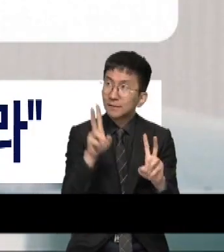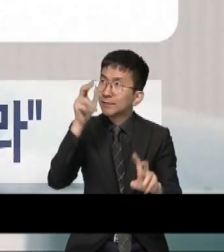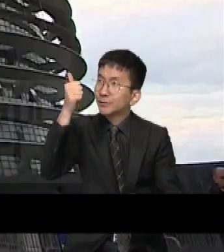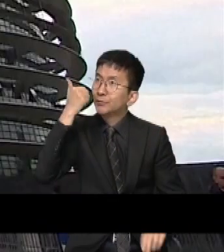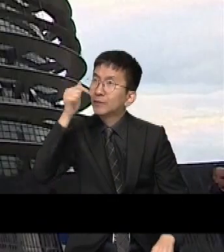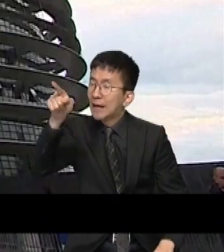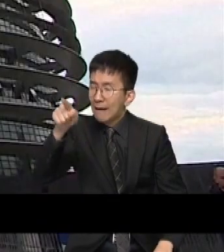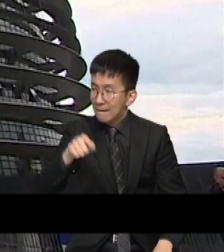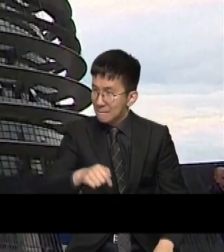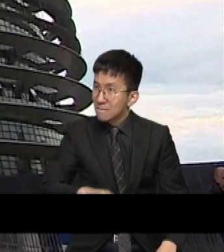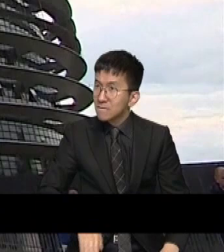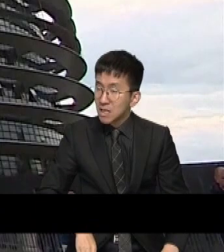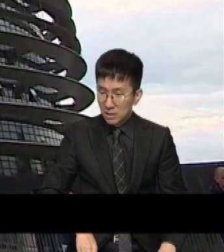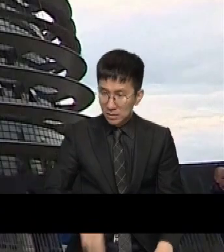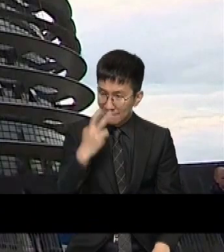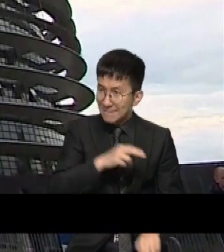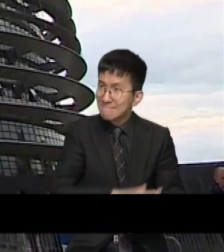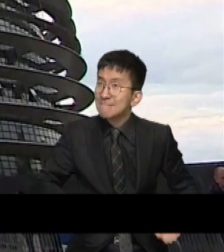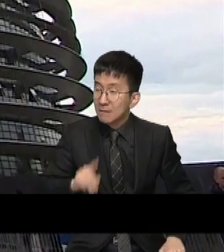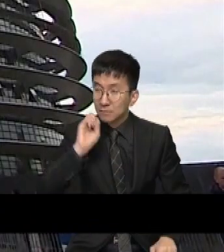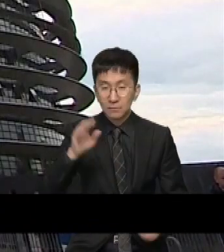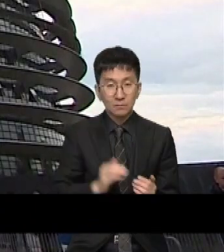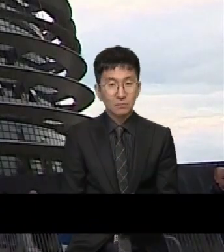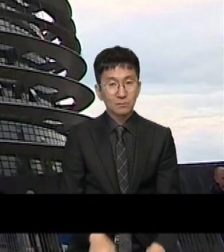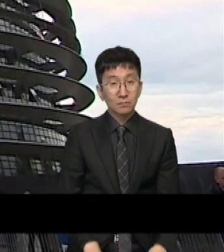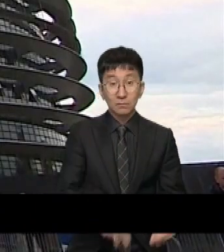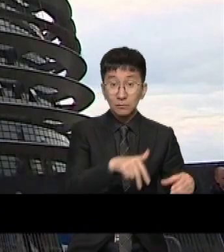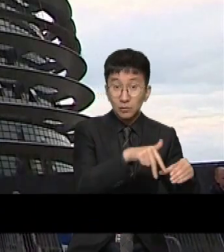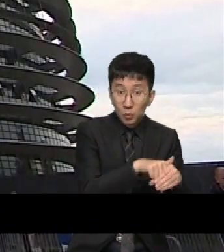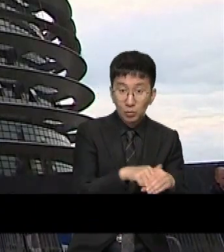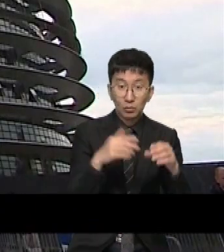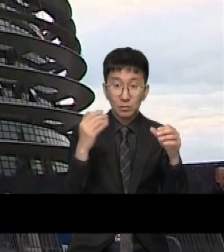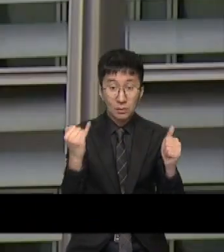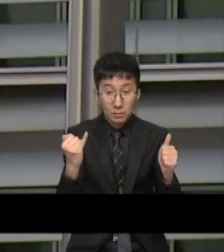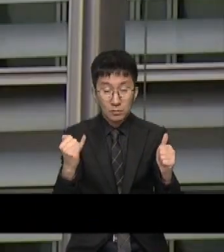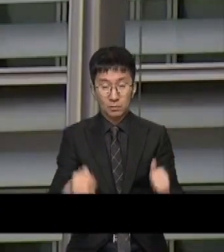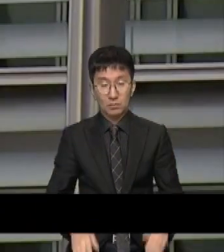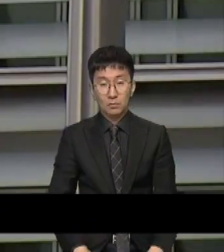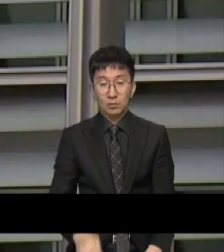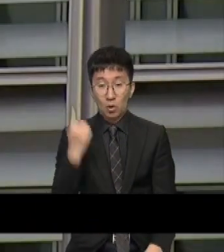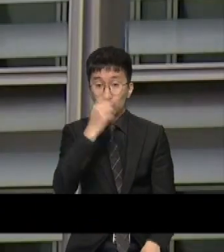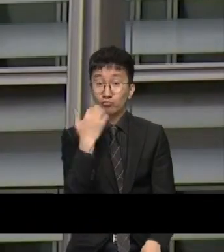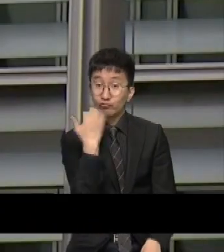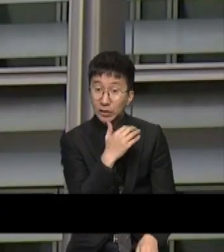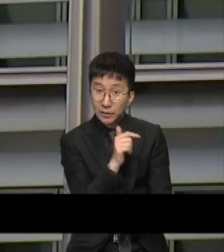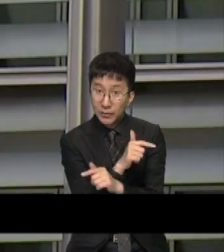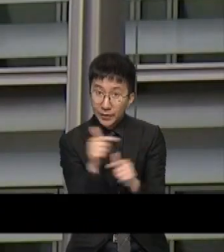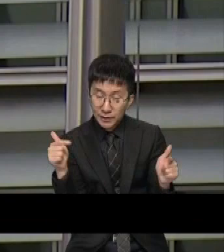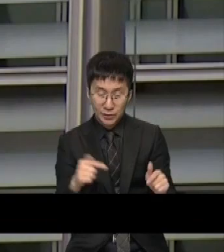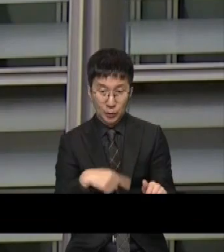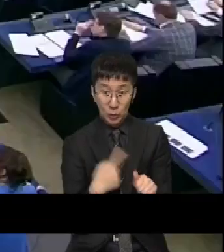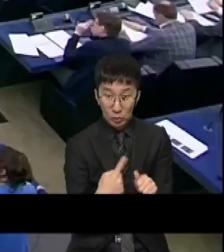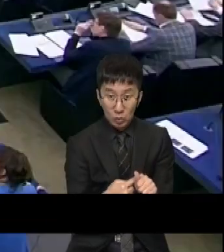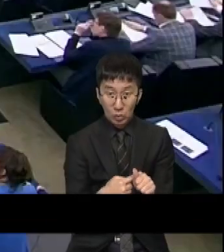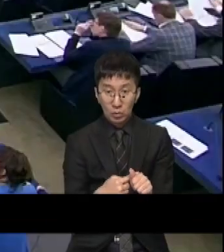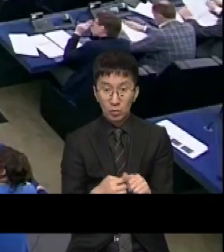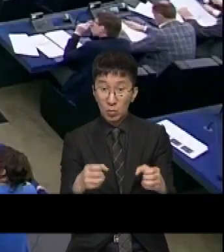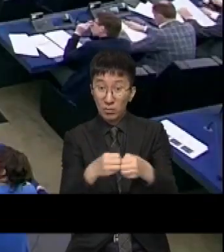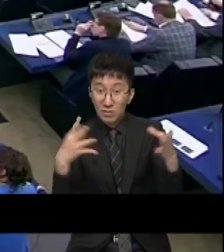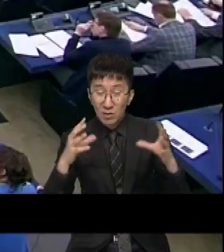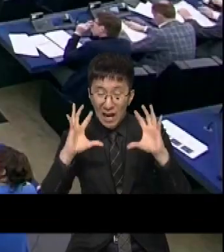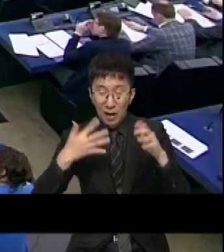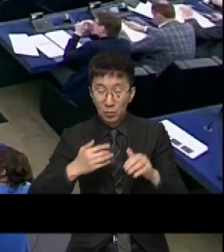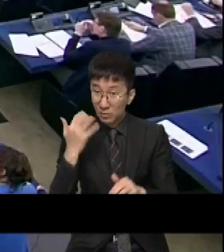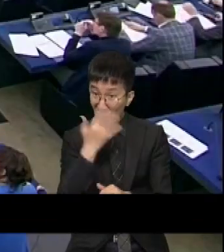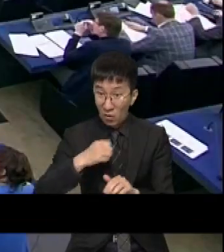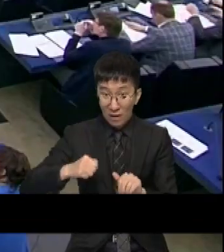요구했습니다. 이유는 특정 인종과 성, 종교 등의 편파적인 발언이나 테러, 아동 성학대 등과 연관 있는 콘텐츠의